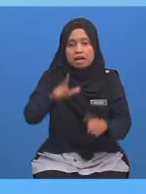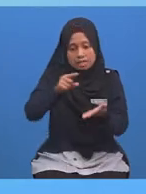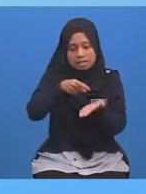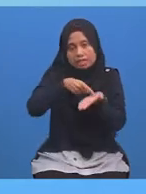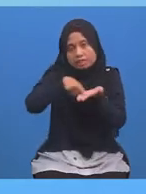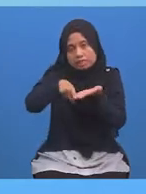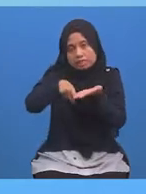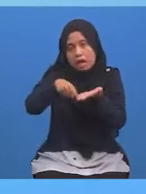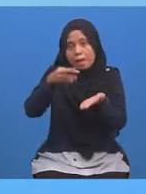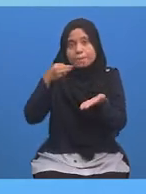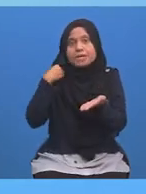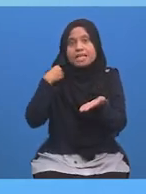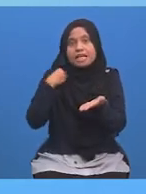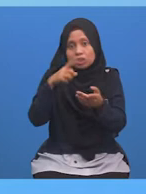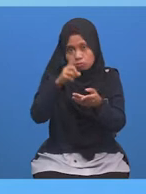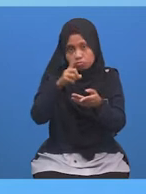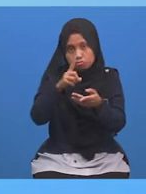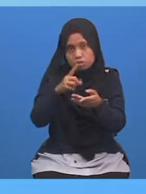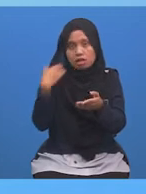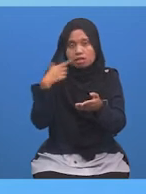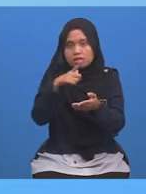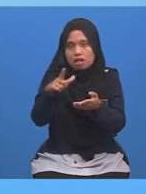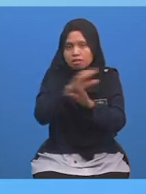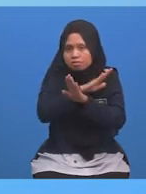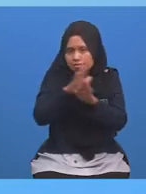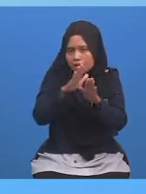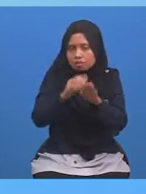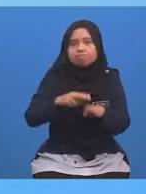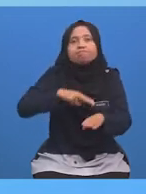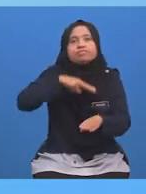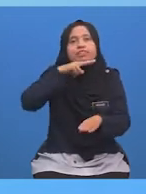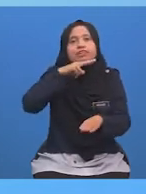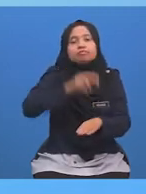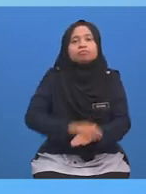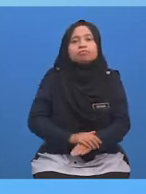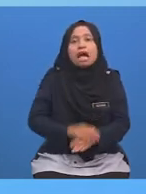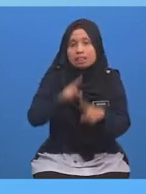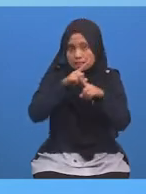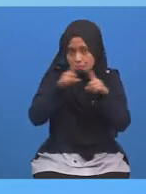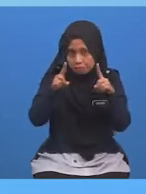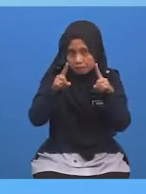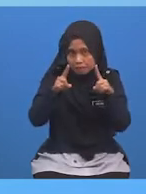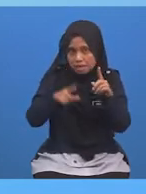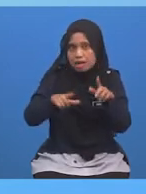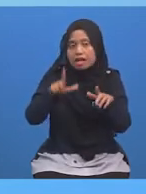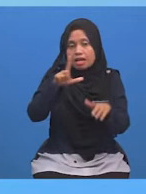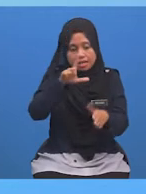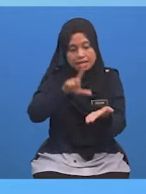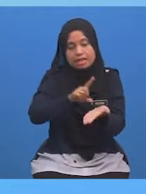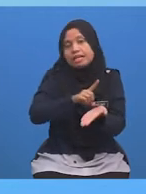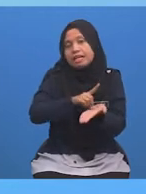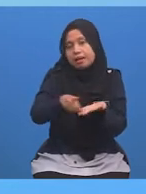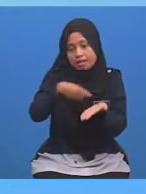Liability milikan tunggal dan perkongsian adalah tidak terhad. Tetapi,